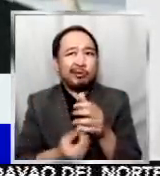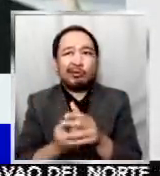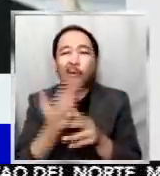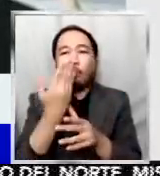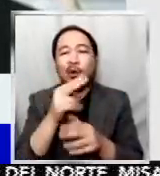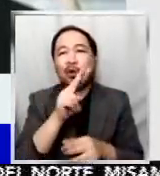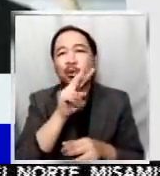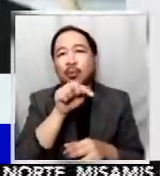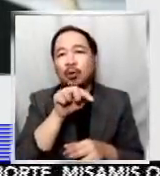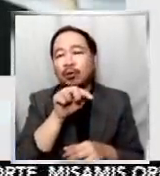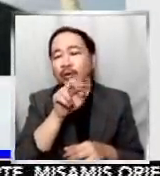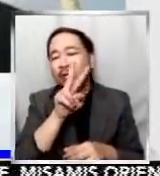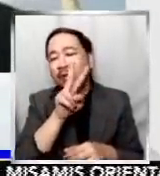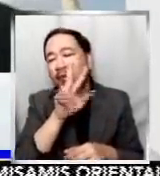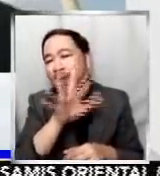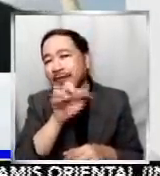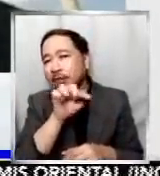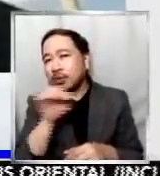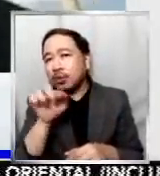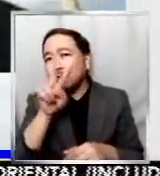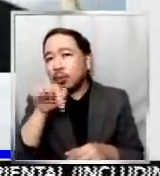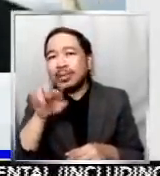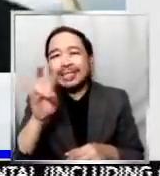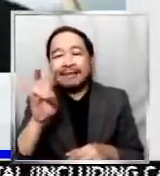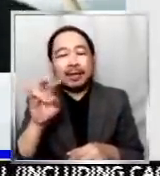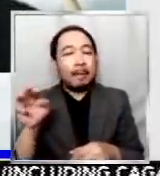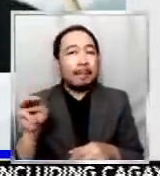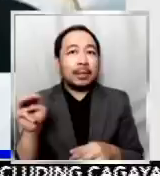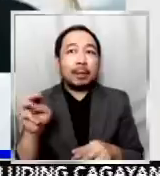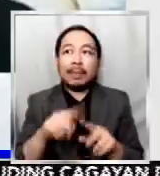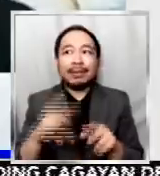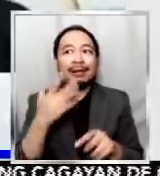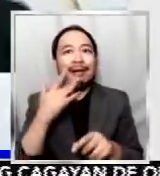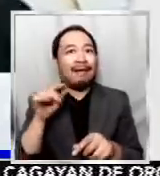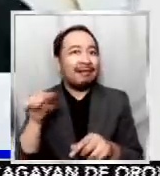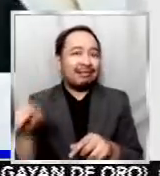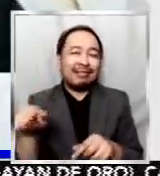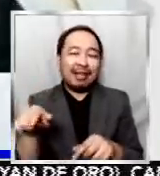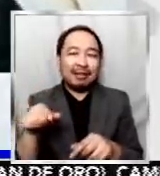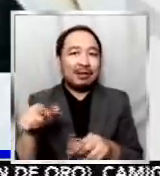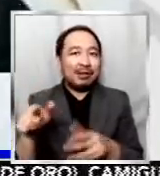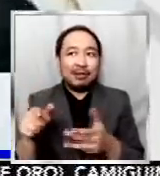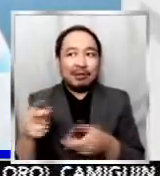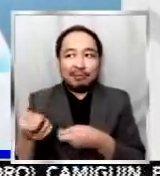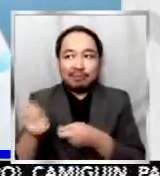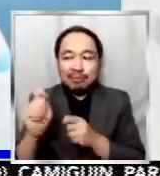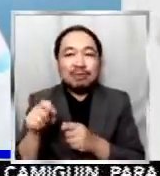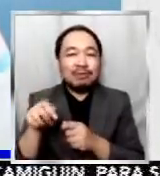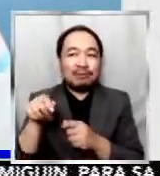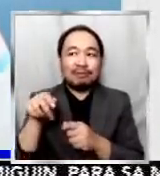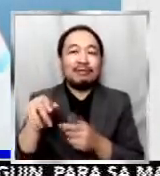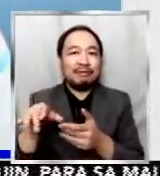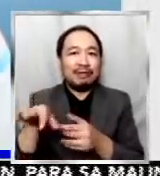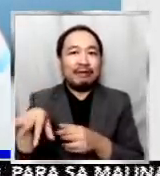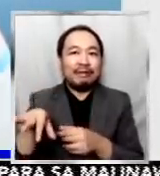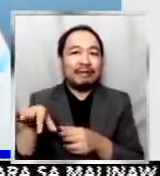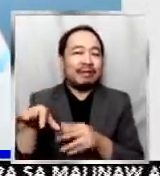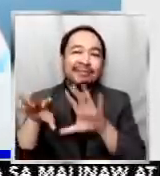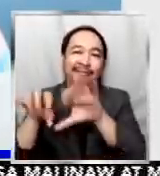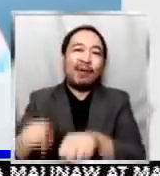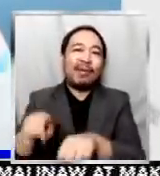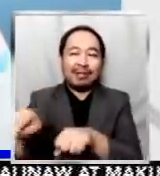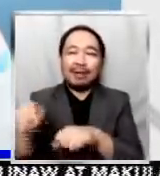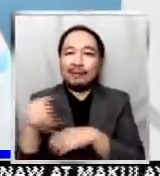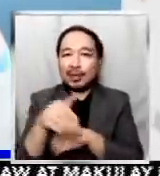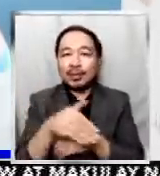2.5 to 2.7 meters yung sobrang lalaki. Pero swerte naman ng mangingisda na nakahuli siya ng ganung kalaking. Sabi naman ng marine